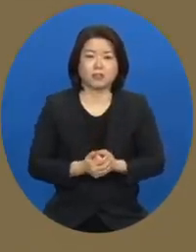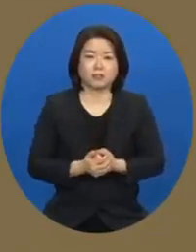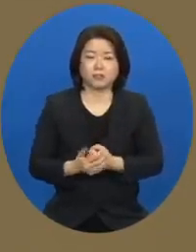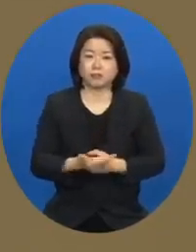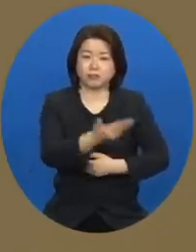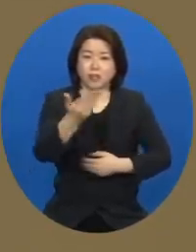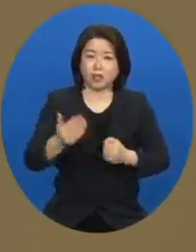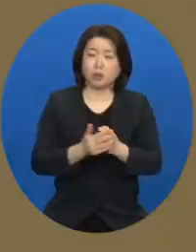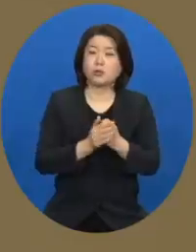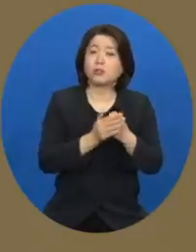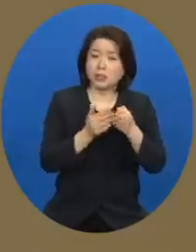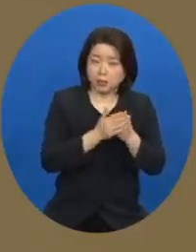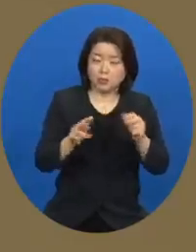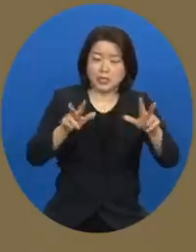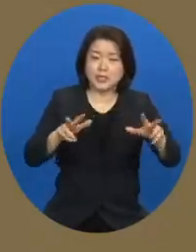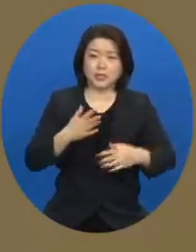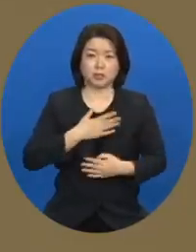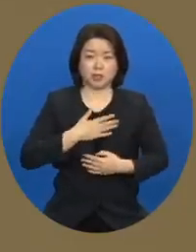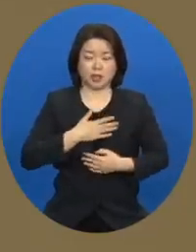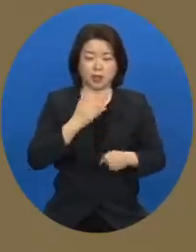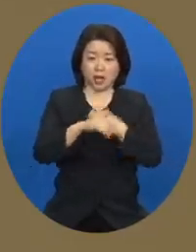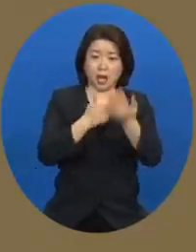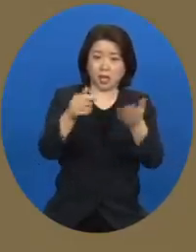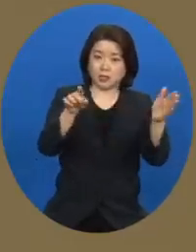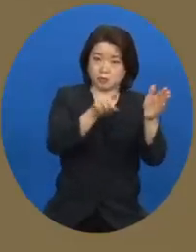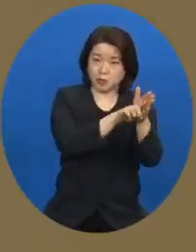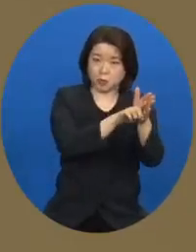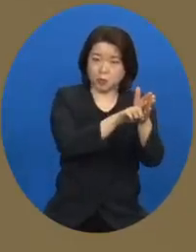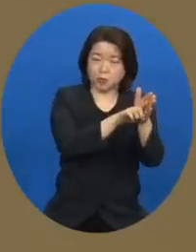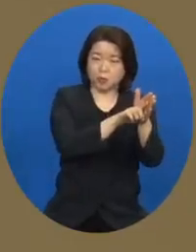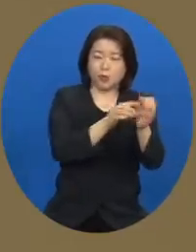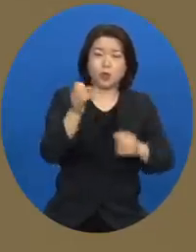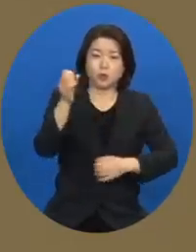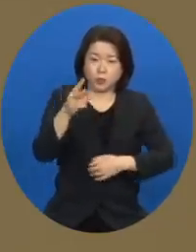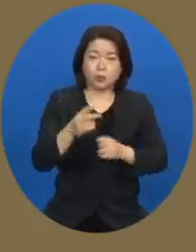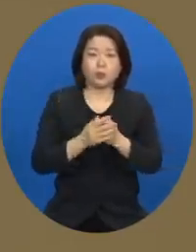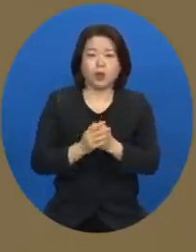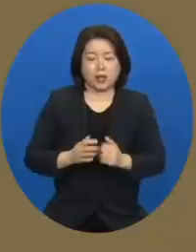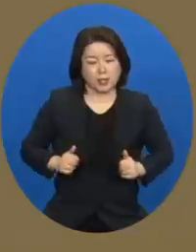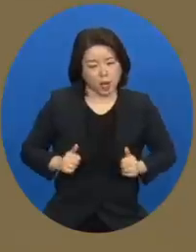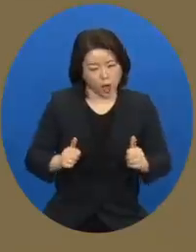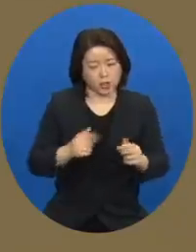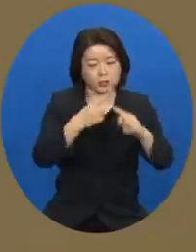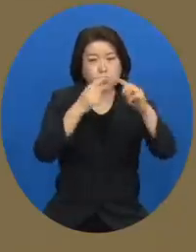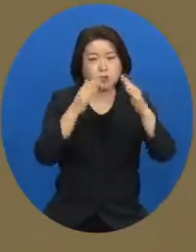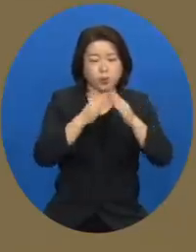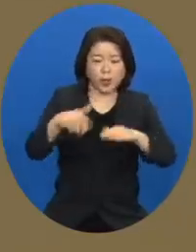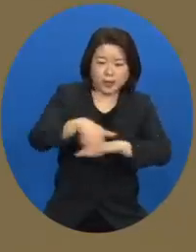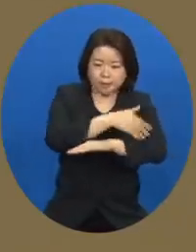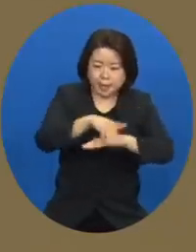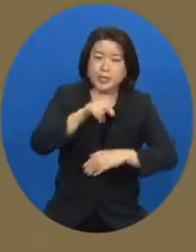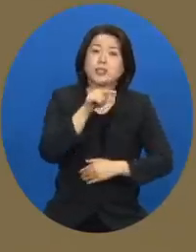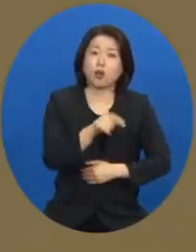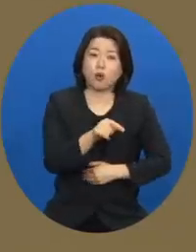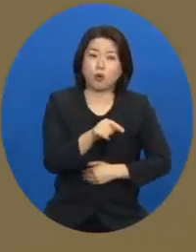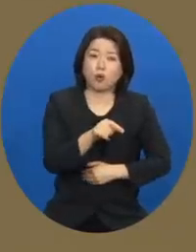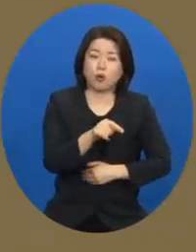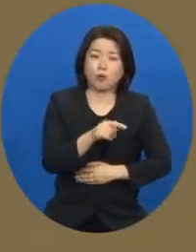여러분, 그러므로 지금은 내가 하나님을 믿고 그리고 열심히 교회에 다니는 것,